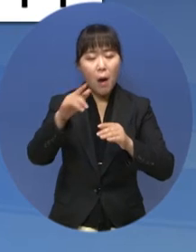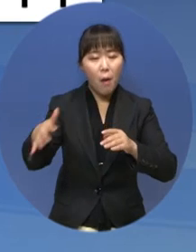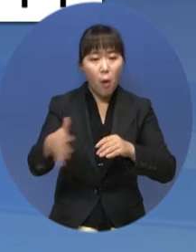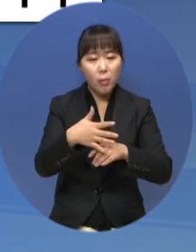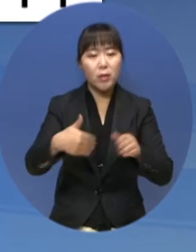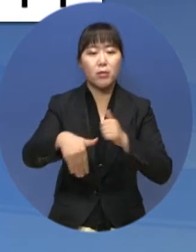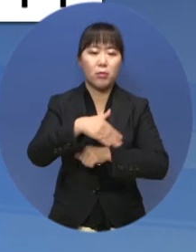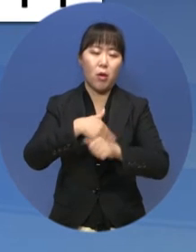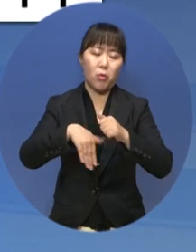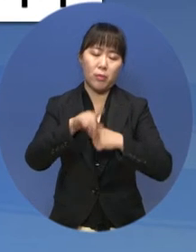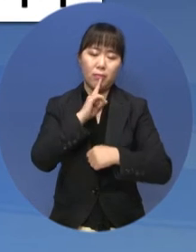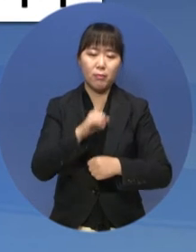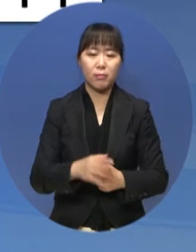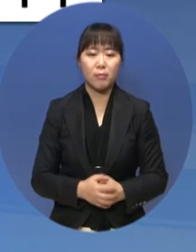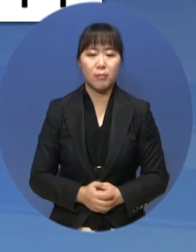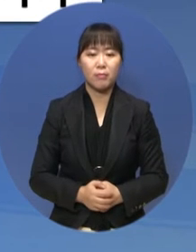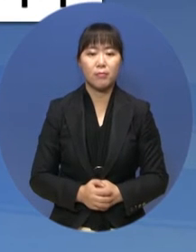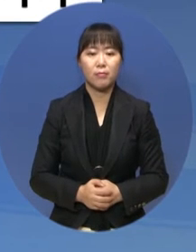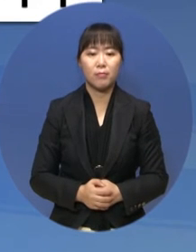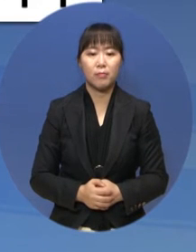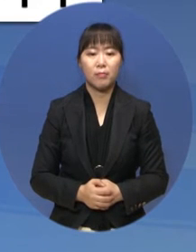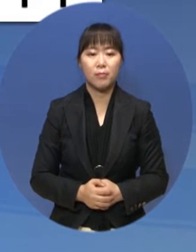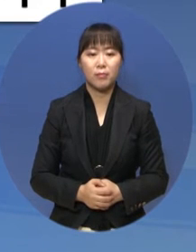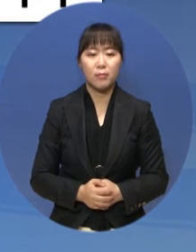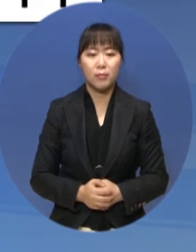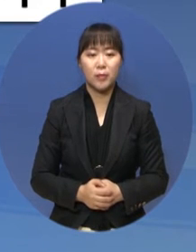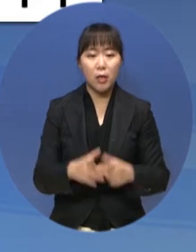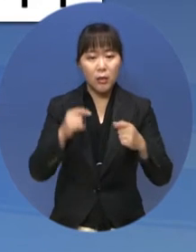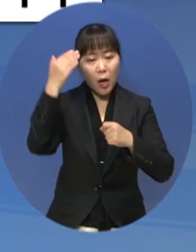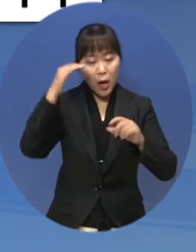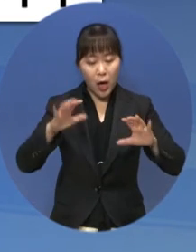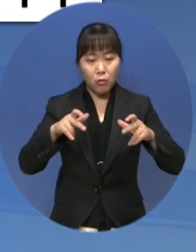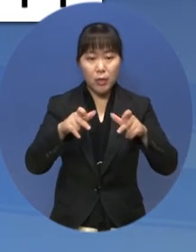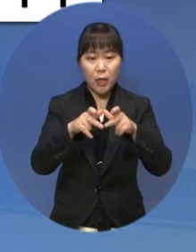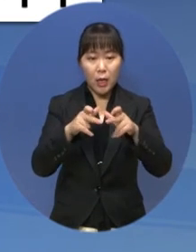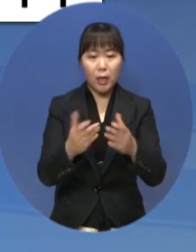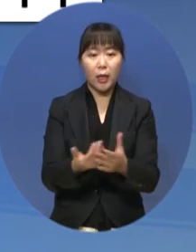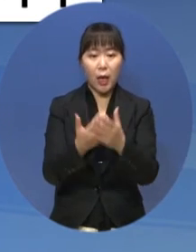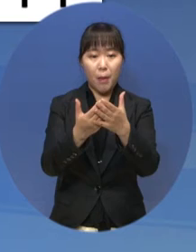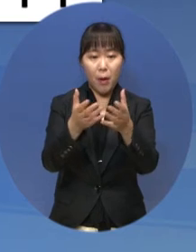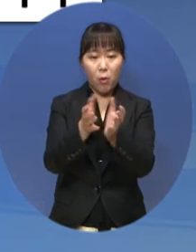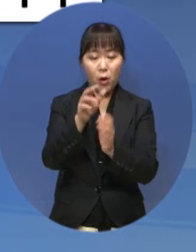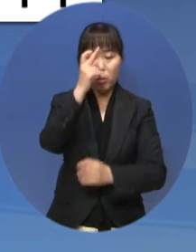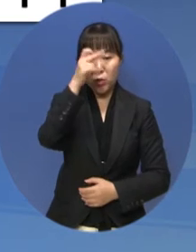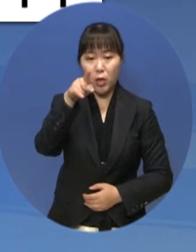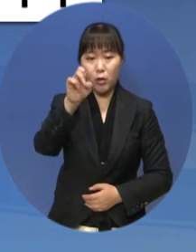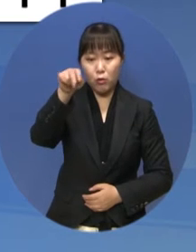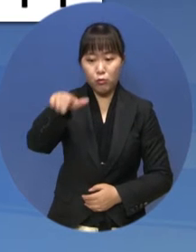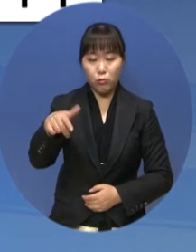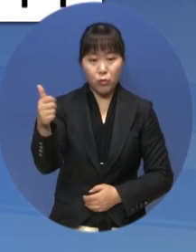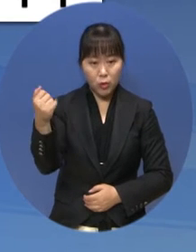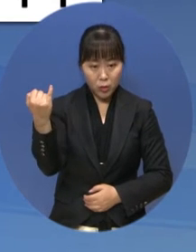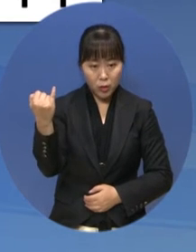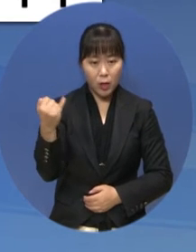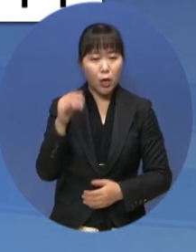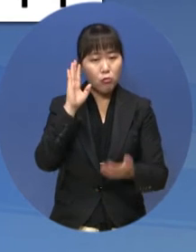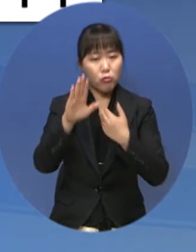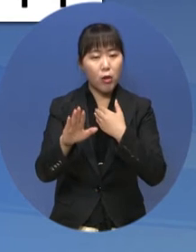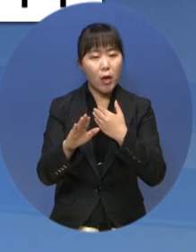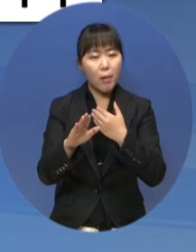없는 실정이라고 꼬집었습니다. 이에 대해 한국장애인개발원 최경숙 원장은 이후에